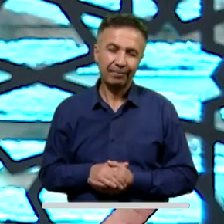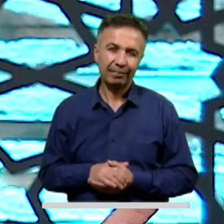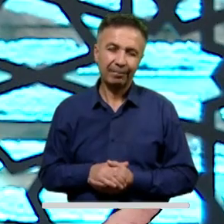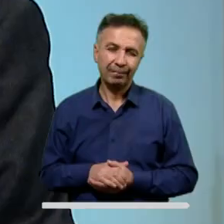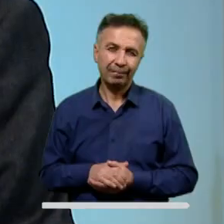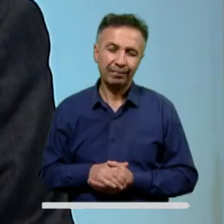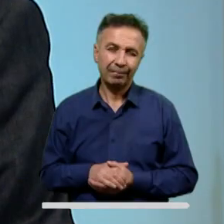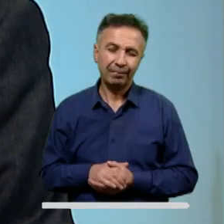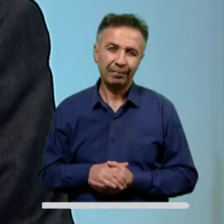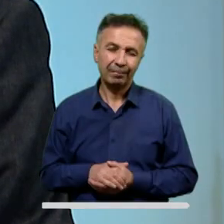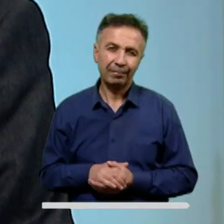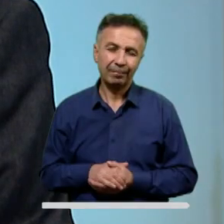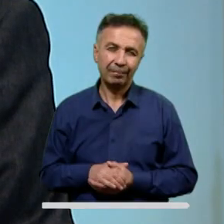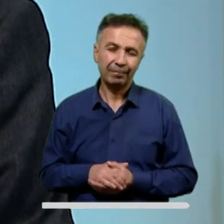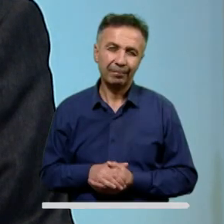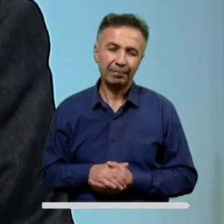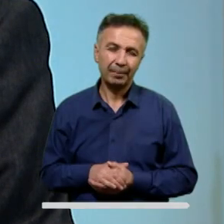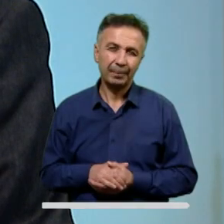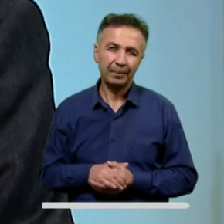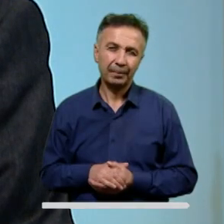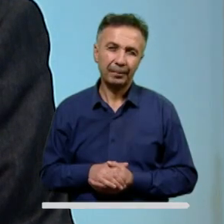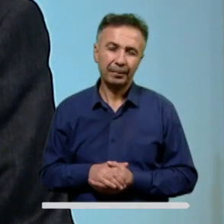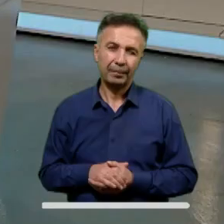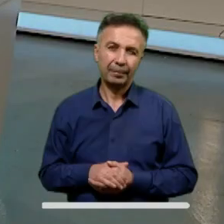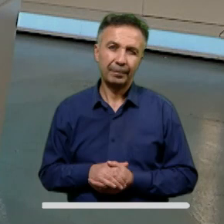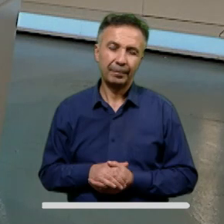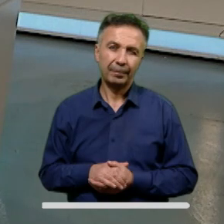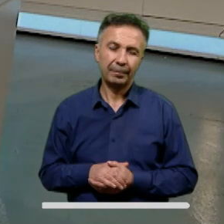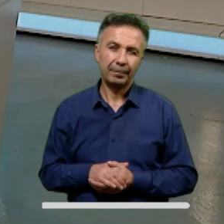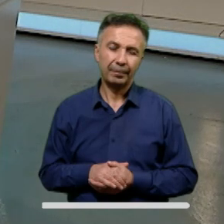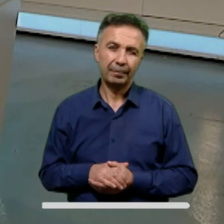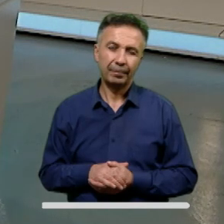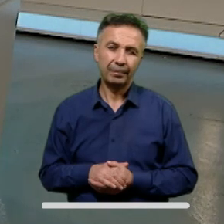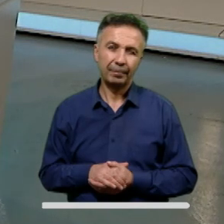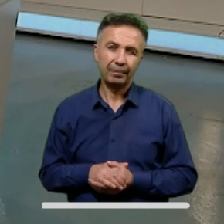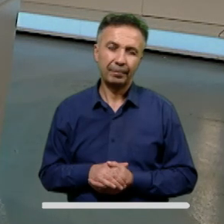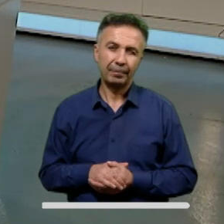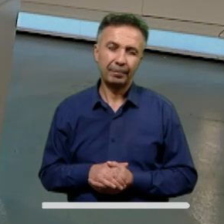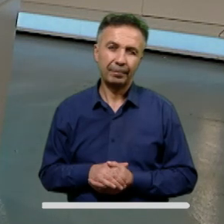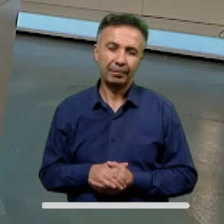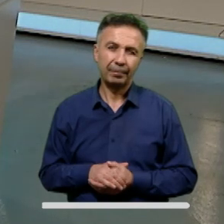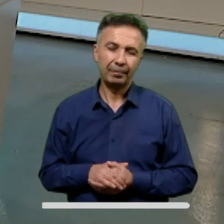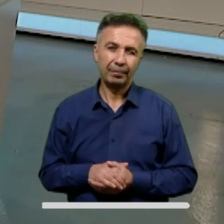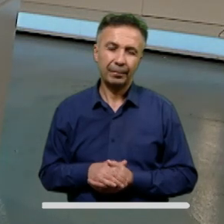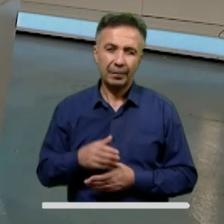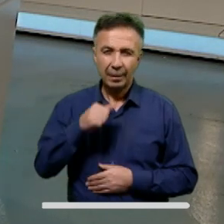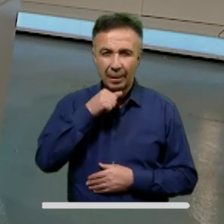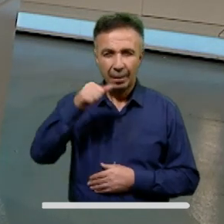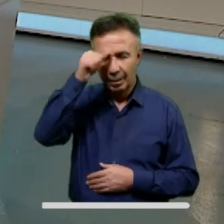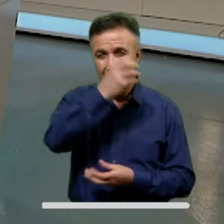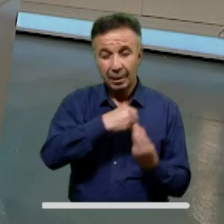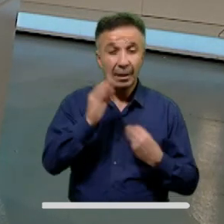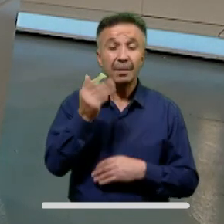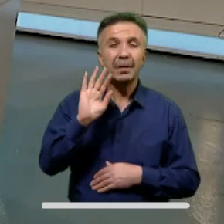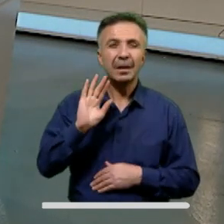mücadele ederken, hatta açlıktan hayatlarını kaybederken biz hac farizasını yerine getirmesek de parasını onlara göndersek illa gitmek